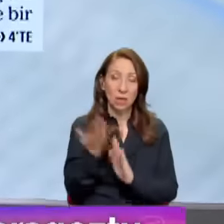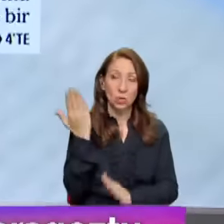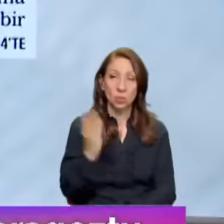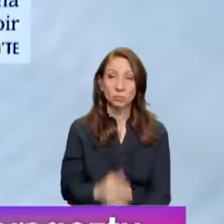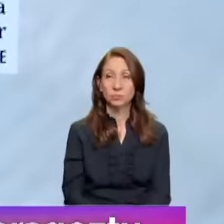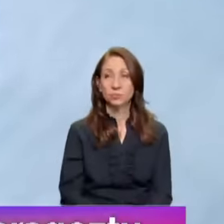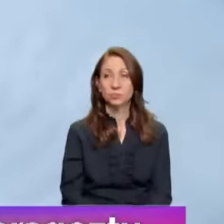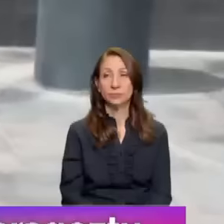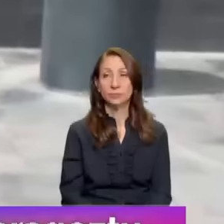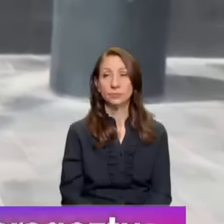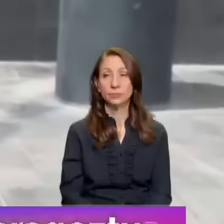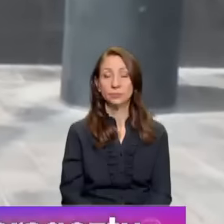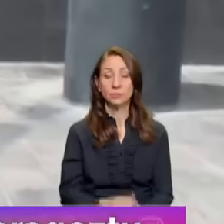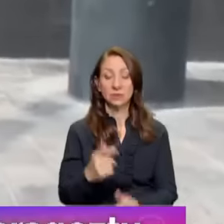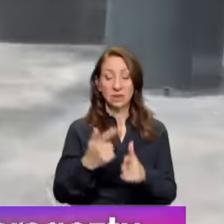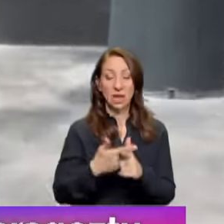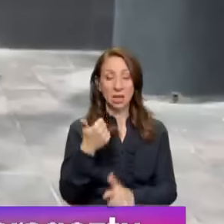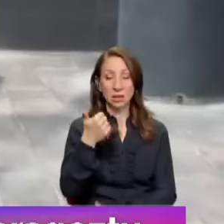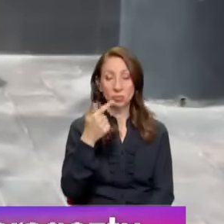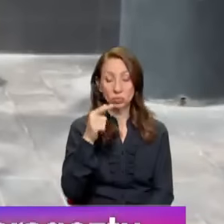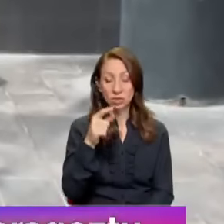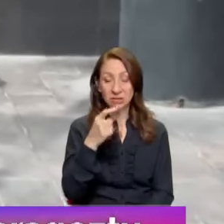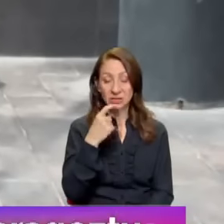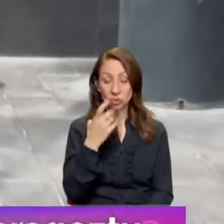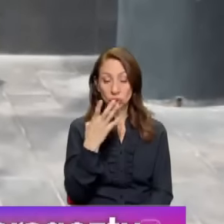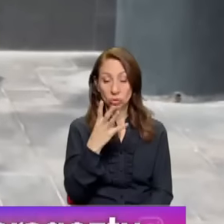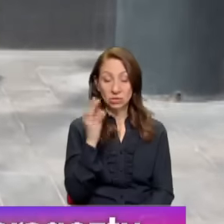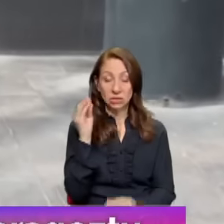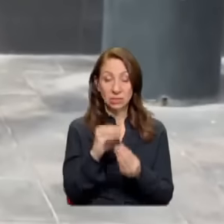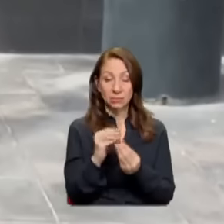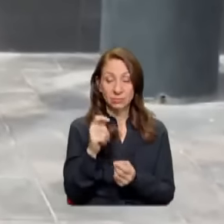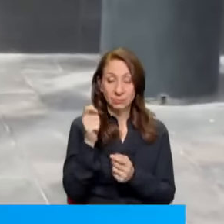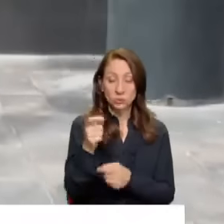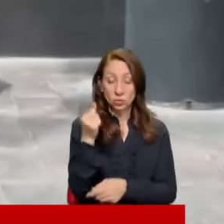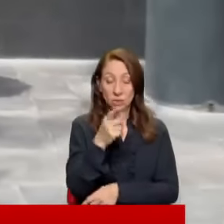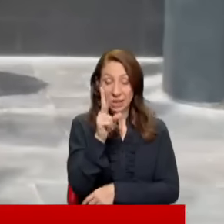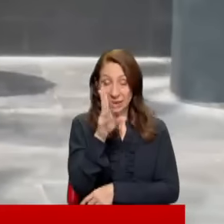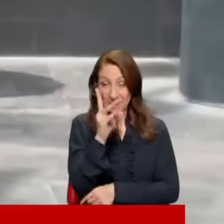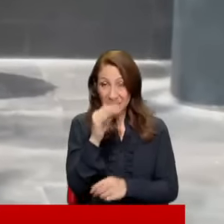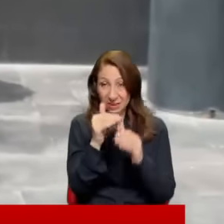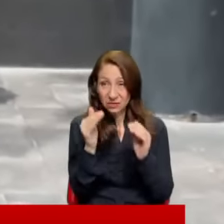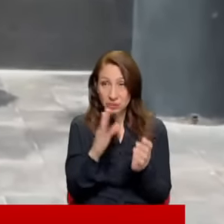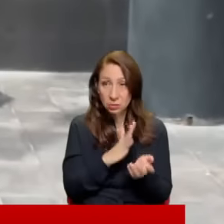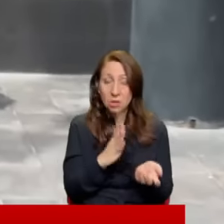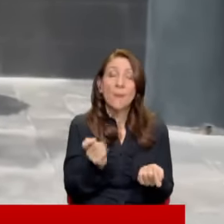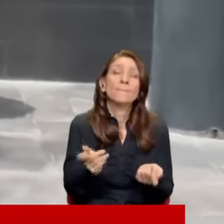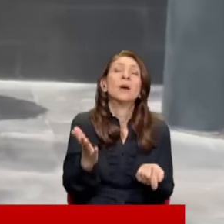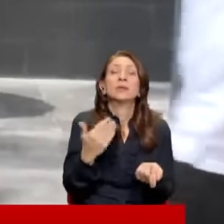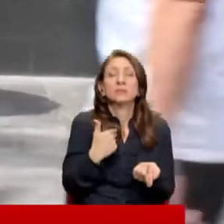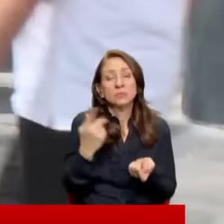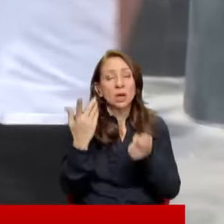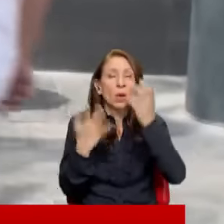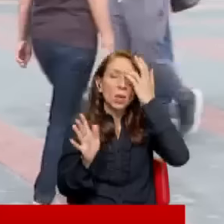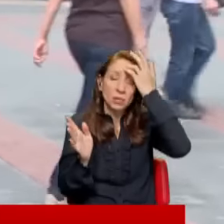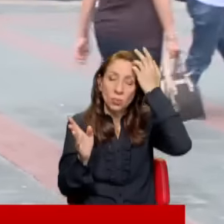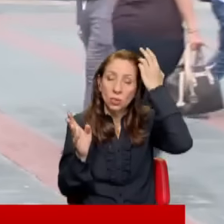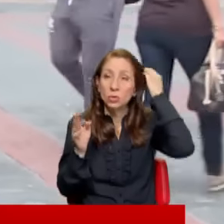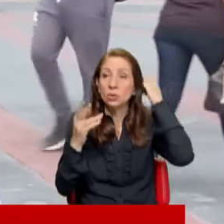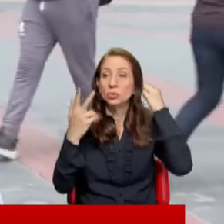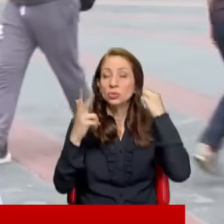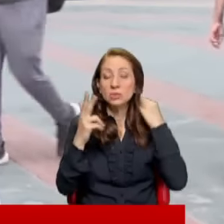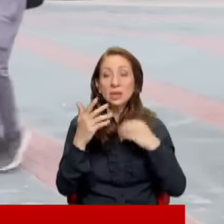kalkıyor kira 6,5 bu sene 4.000 L zam verdik % zam sınırı vardı yapmadı Bizimki kabul etmiyor